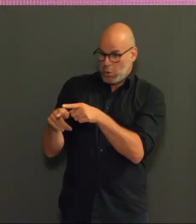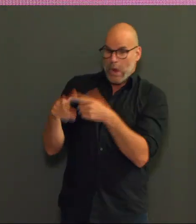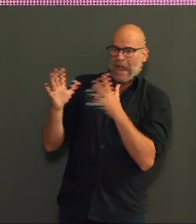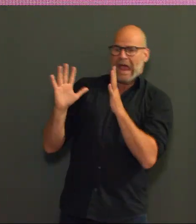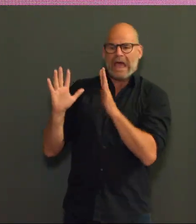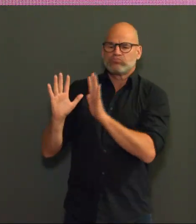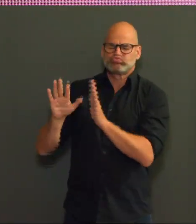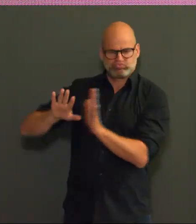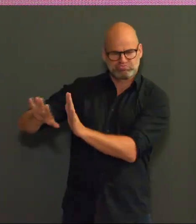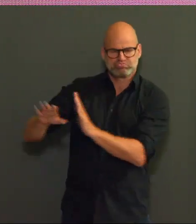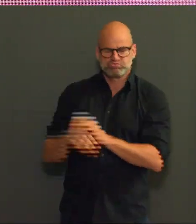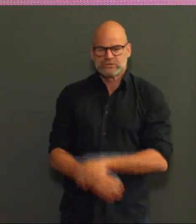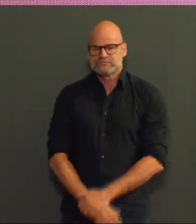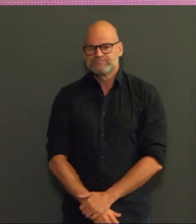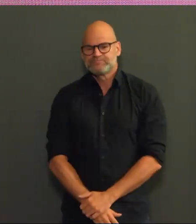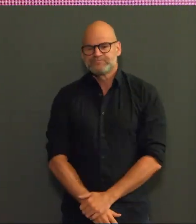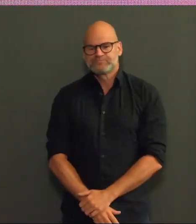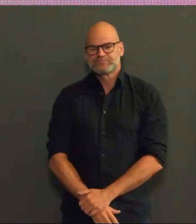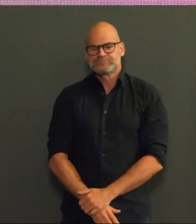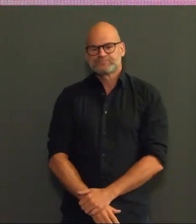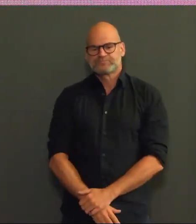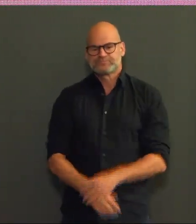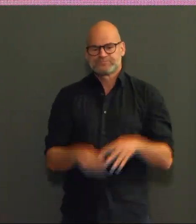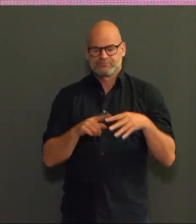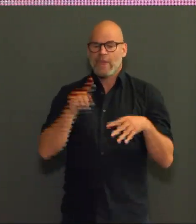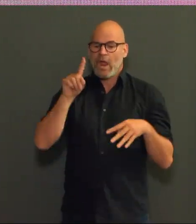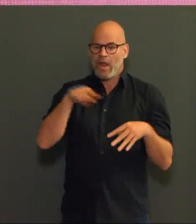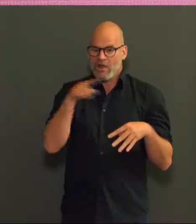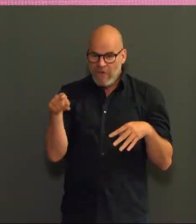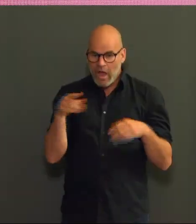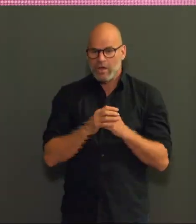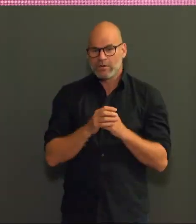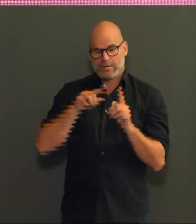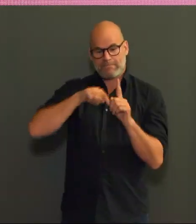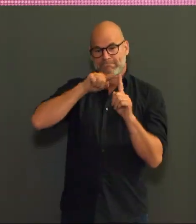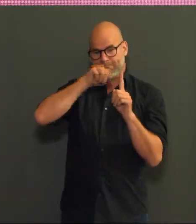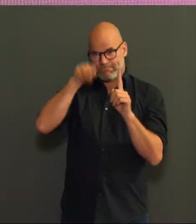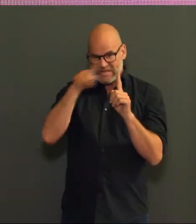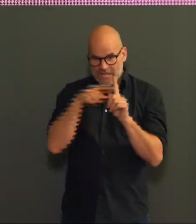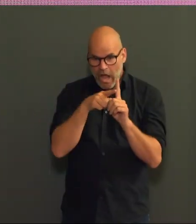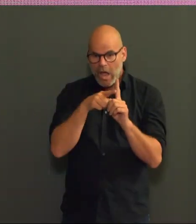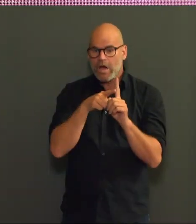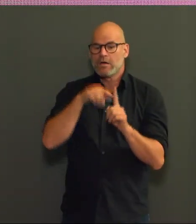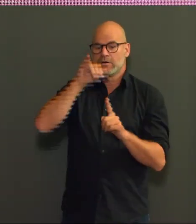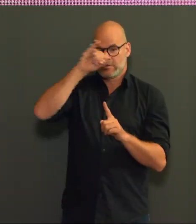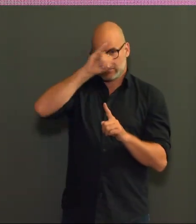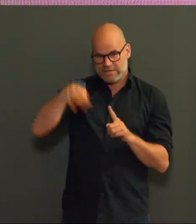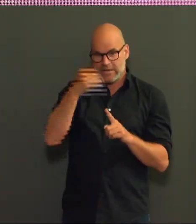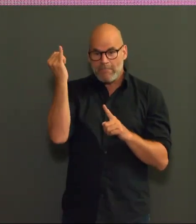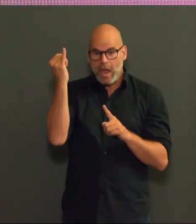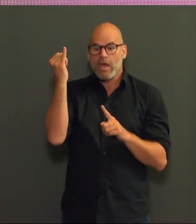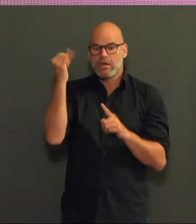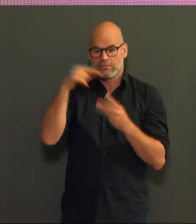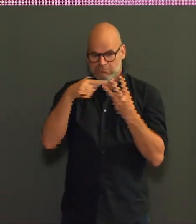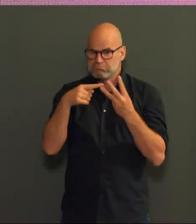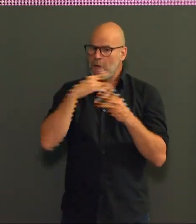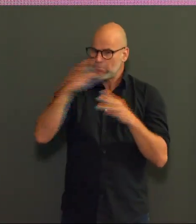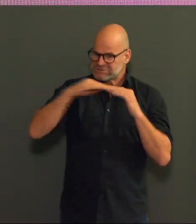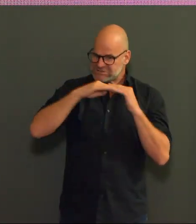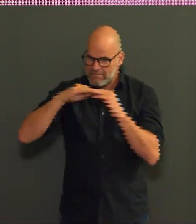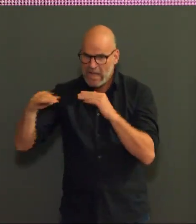De alpha, beta en gamma varianten blijven relatief stabiel, met respectievelijk